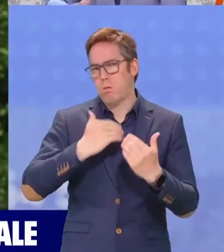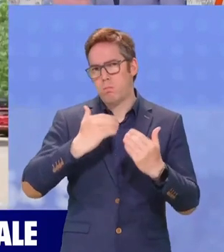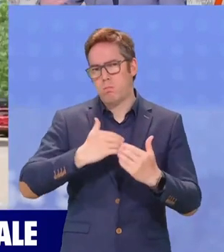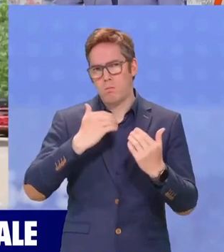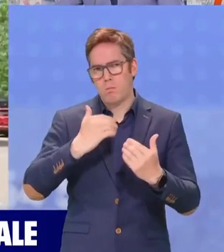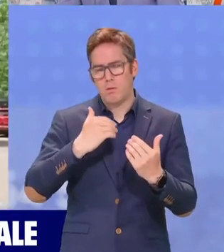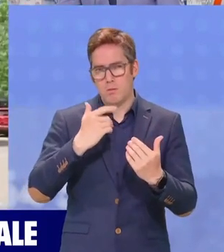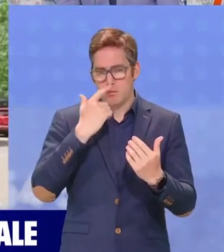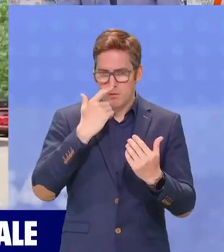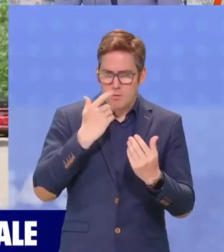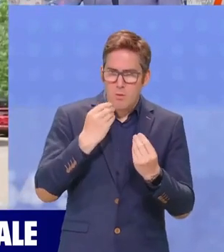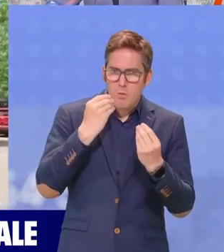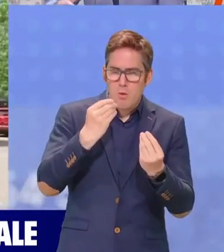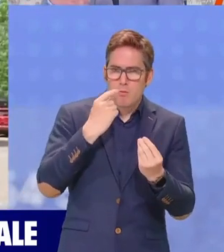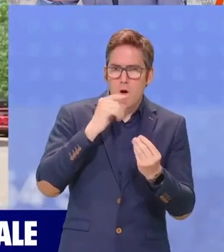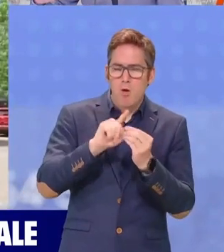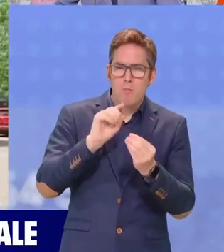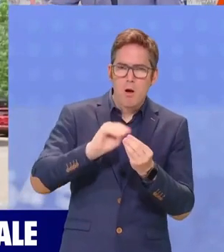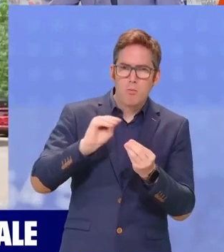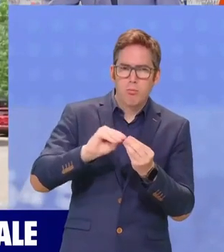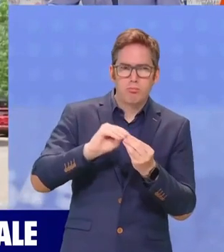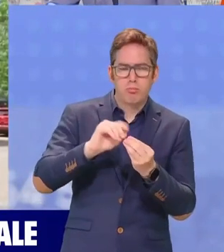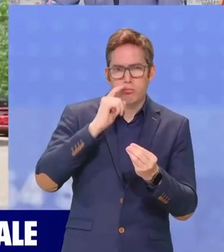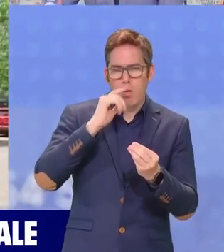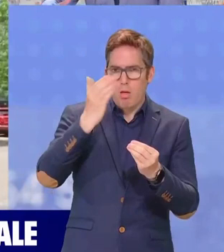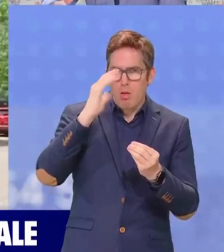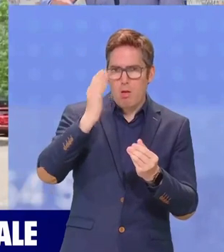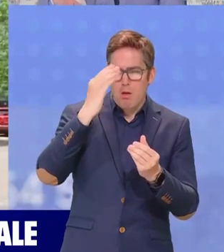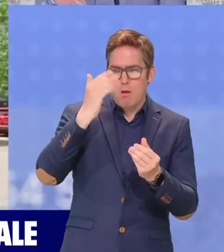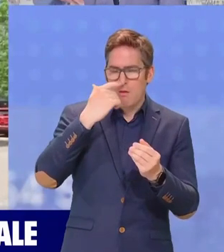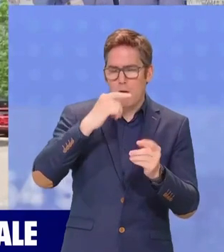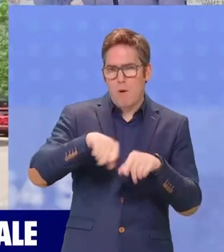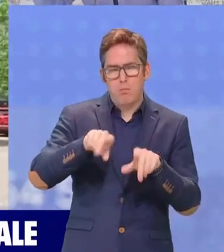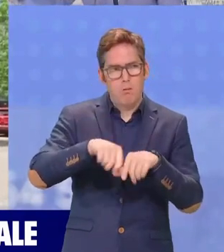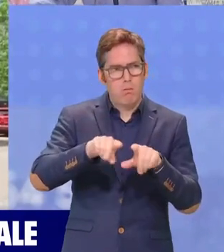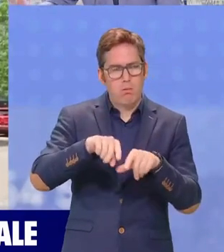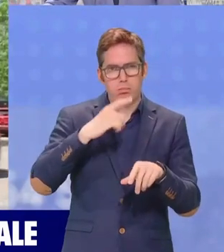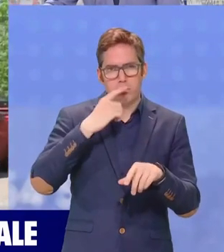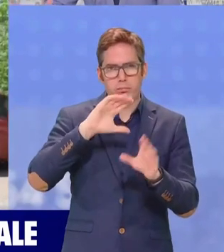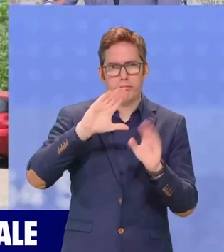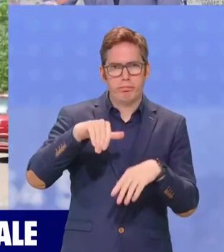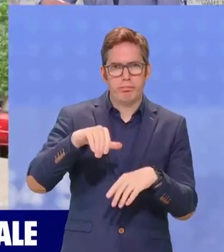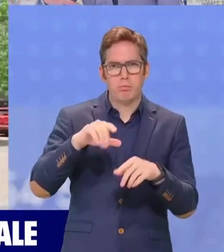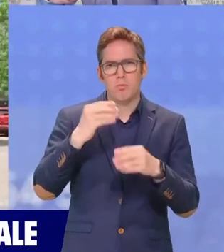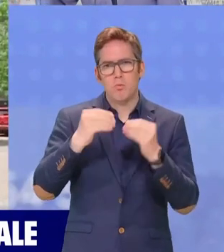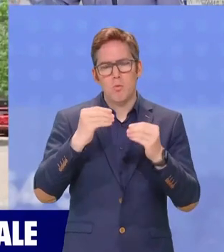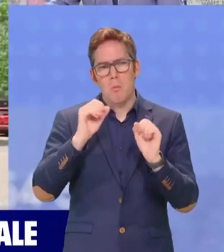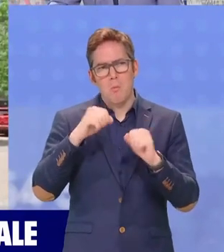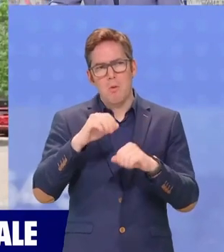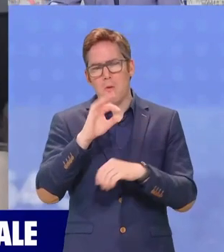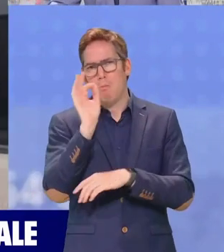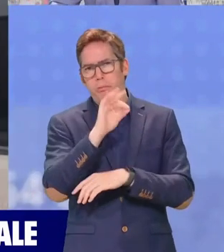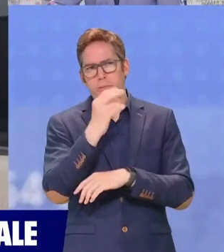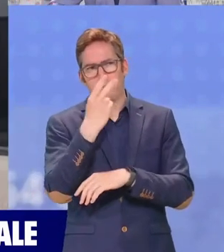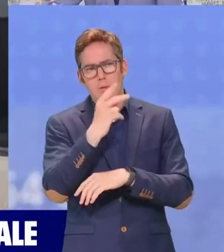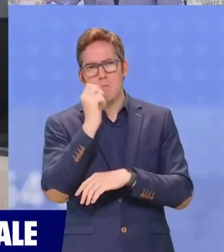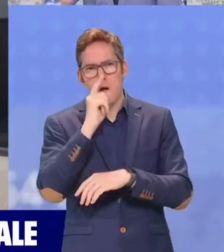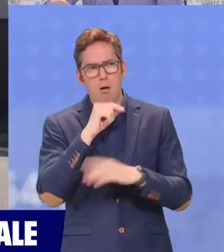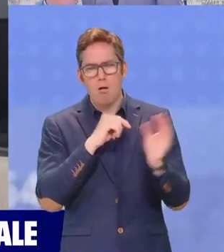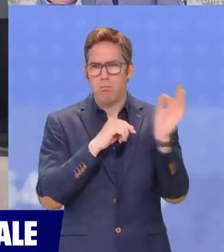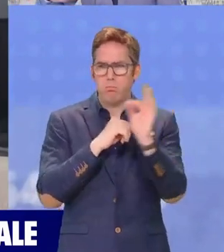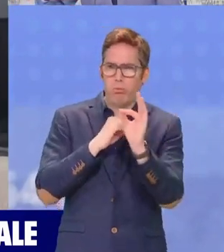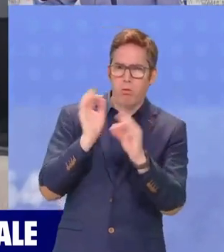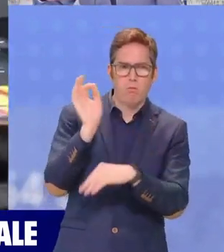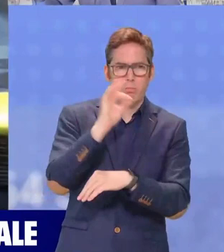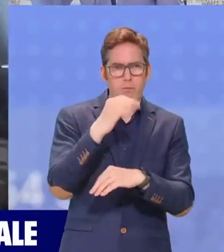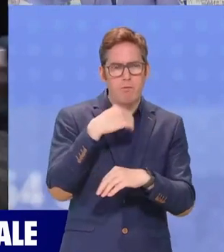un système ça peut donner lieu à des abus à des instrumentalisations pour accuser l'autre parent récupérer la garde de l'enfant